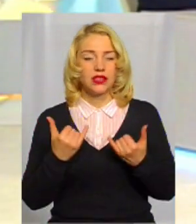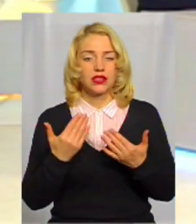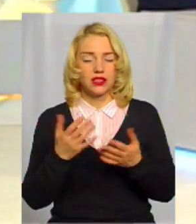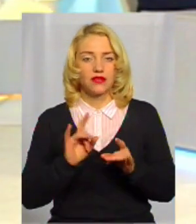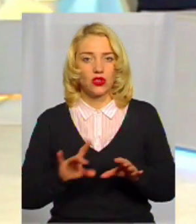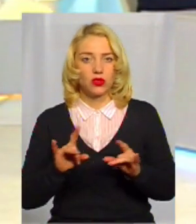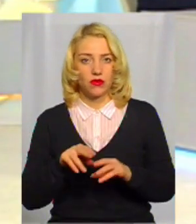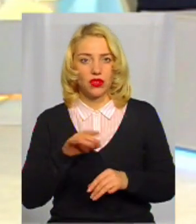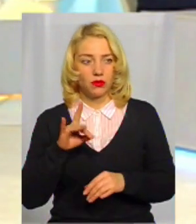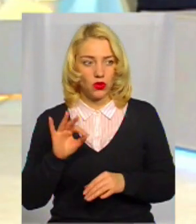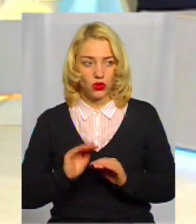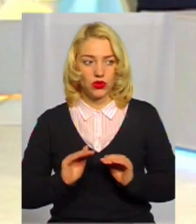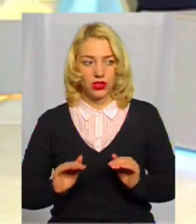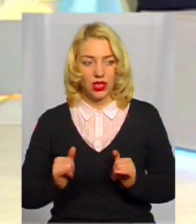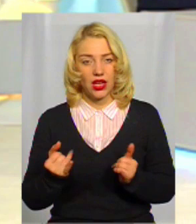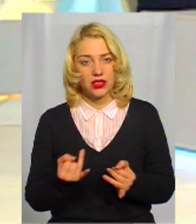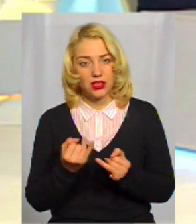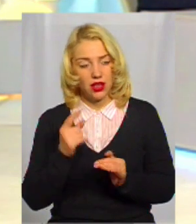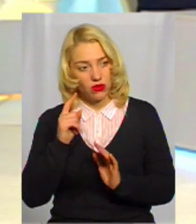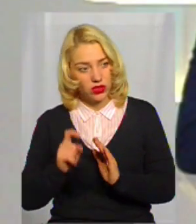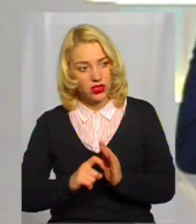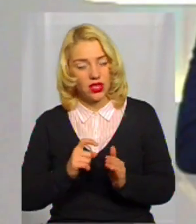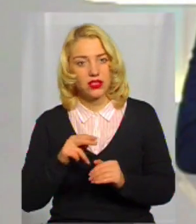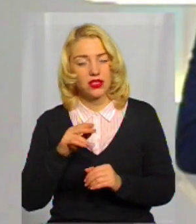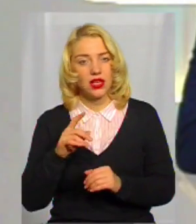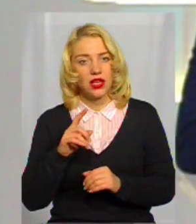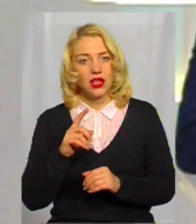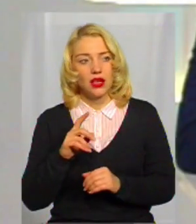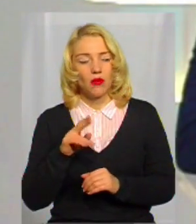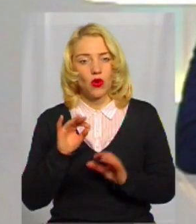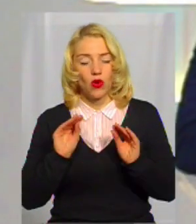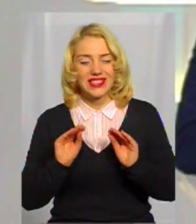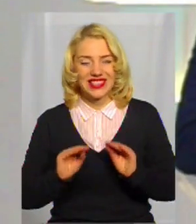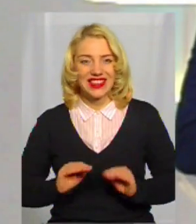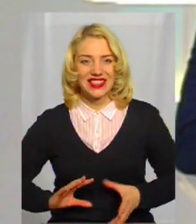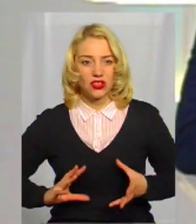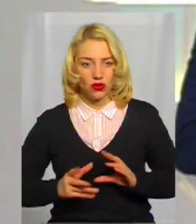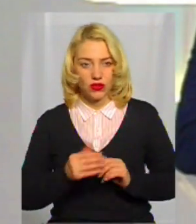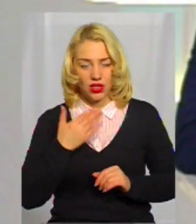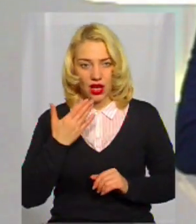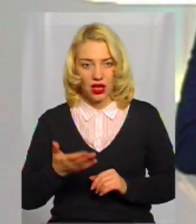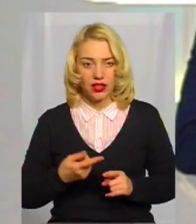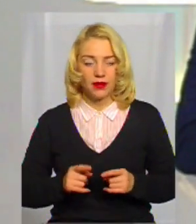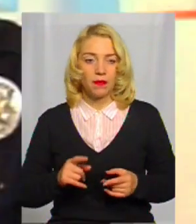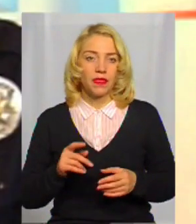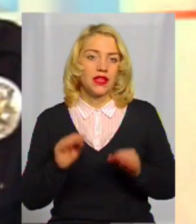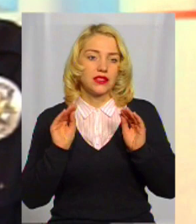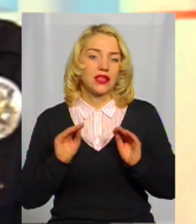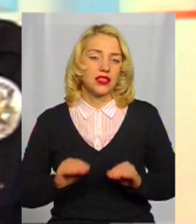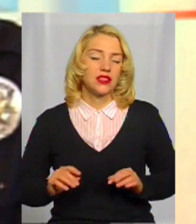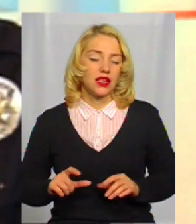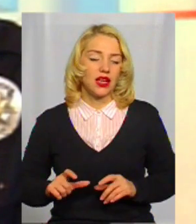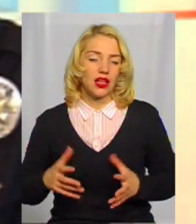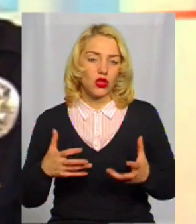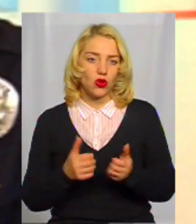розповіли про дітей, а цікаво вже дізнатися заодно про статистику взагалі. Ну, якщо взяти взагалі статистику дорожньо-транспортних пригод, то